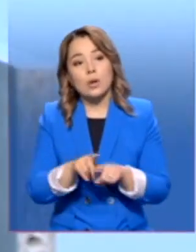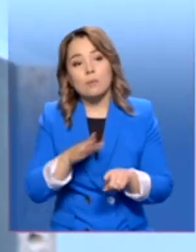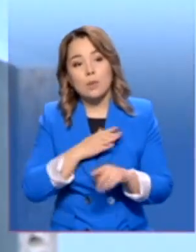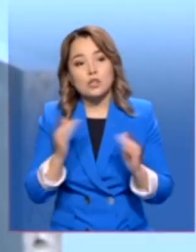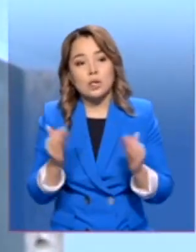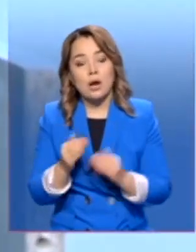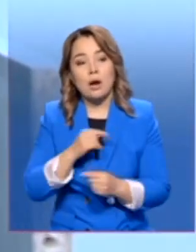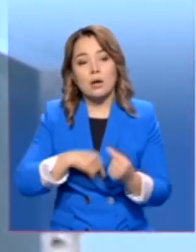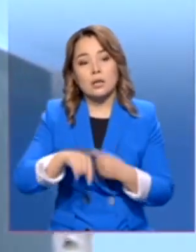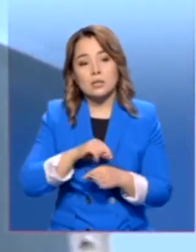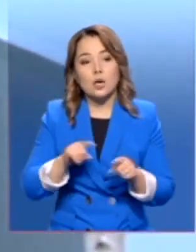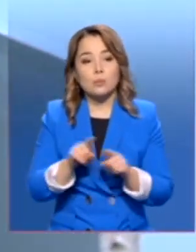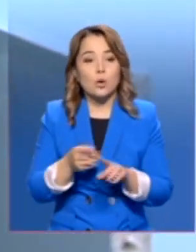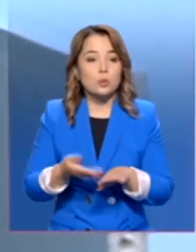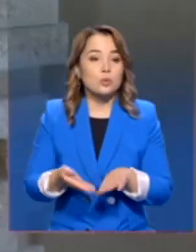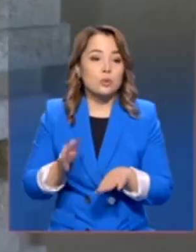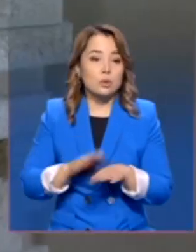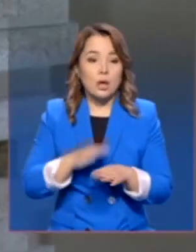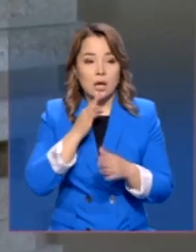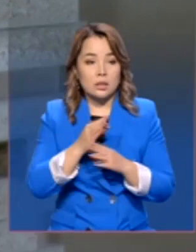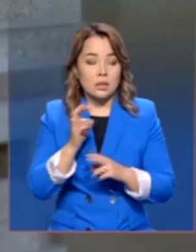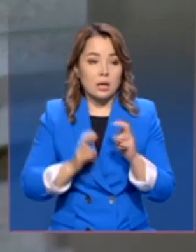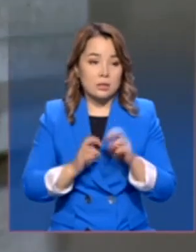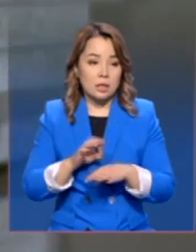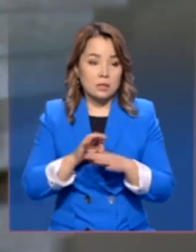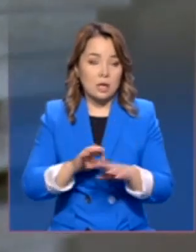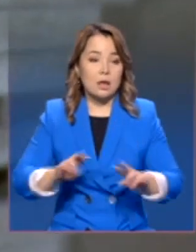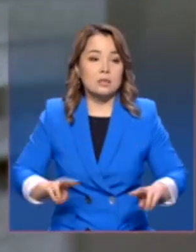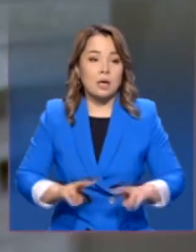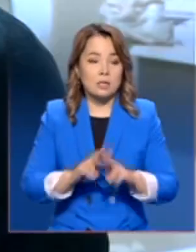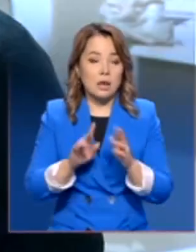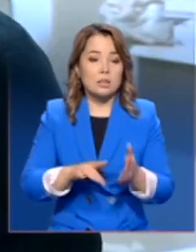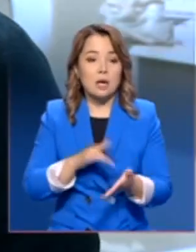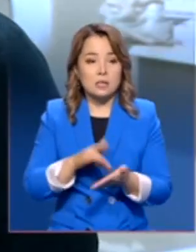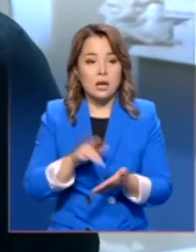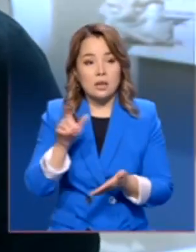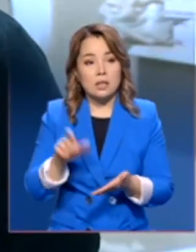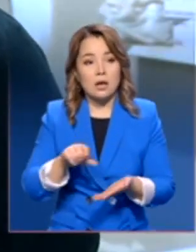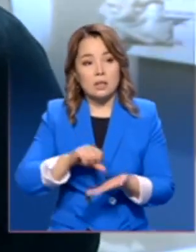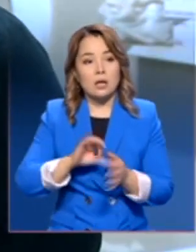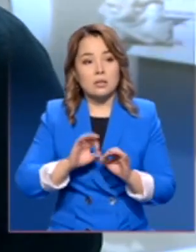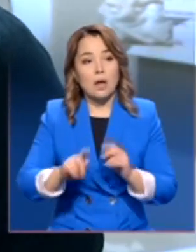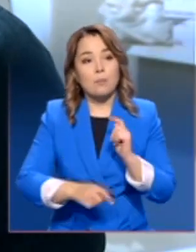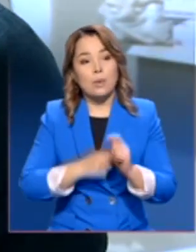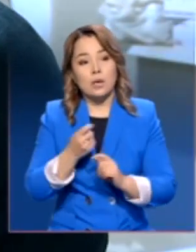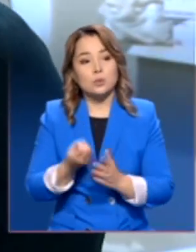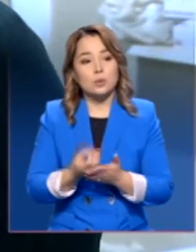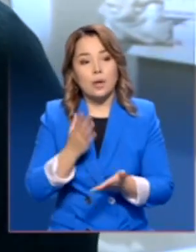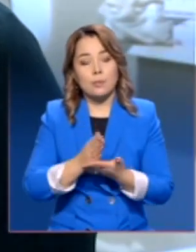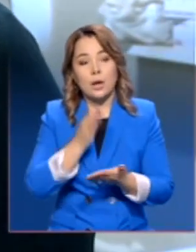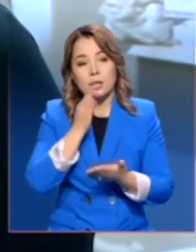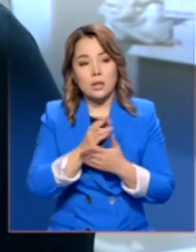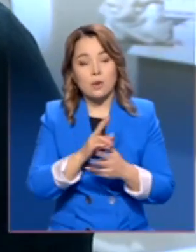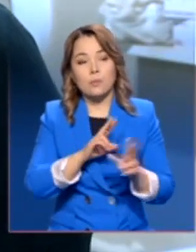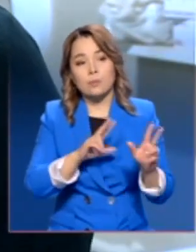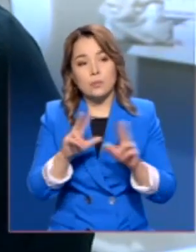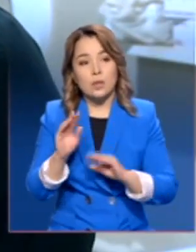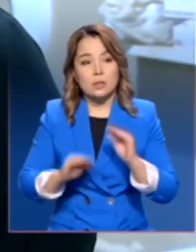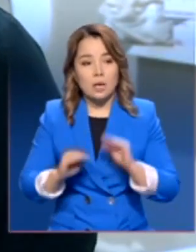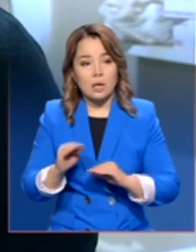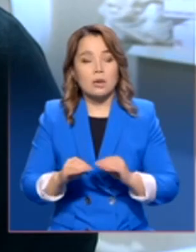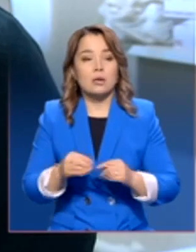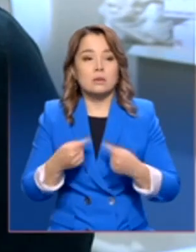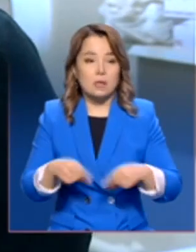шағын кәсіпкерлердің жағдайын қиындатады дейді елордалық Мейірман Мәлік. Материалдың бәрі қымбаттап жатыр. Фурнитураны аламыз,